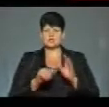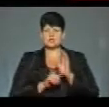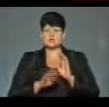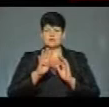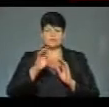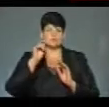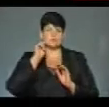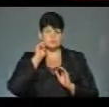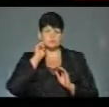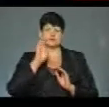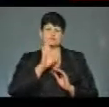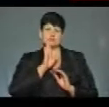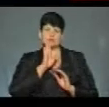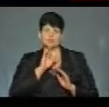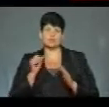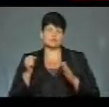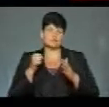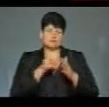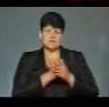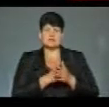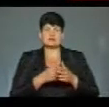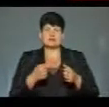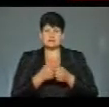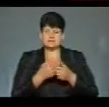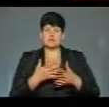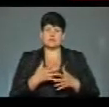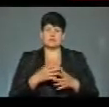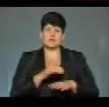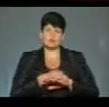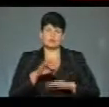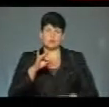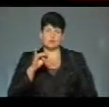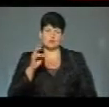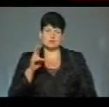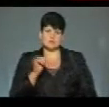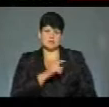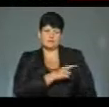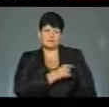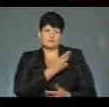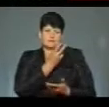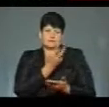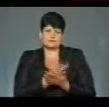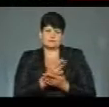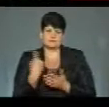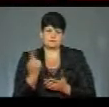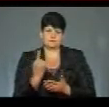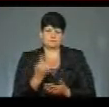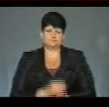64-річну жінку, яку збили на пішохідному переході на вулиці Руській в Тернополі, госпіталізували до обласної університетської